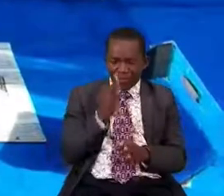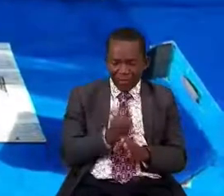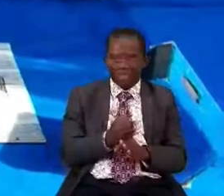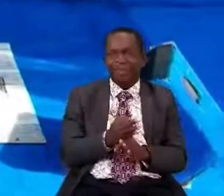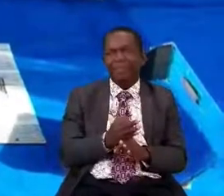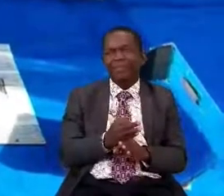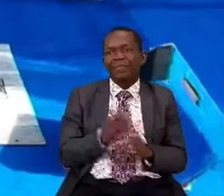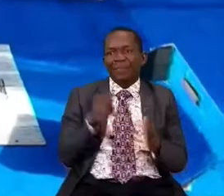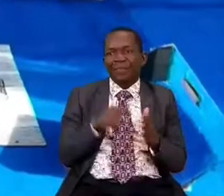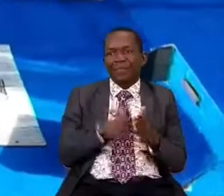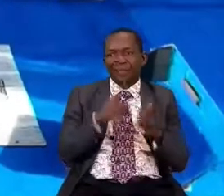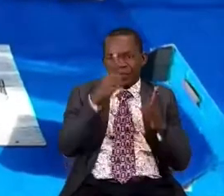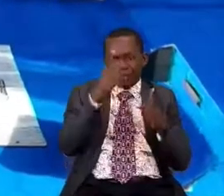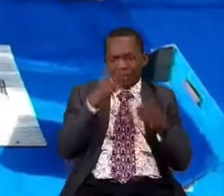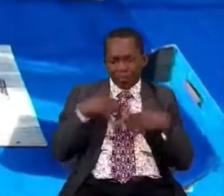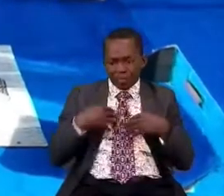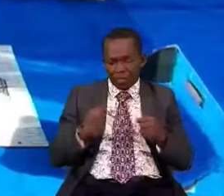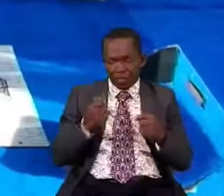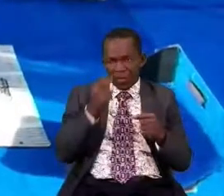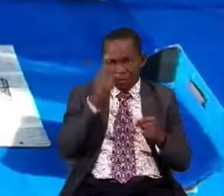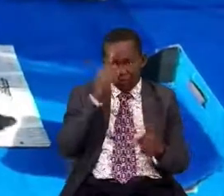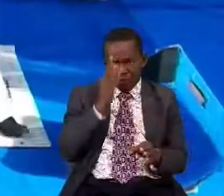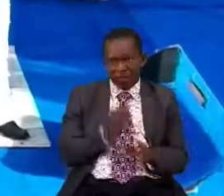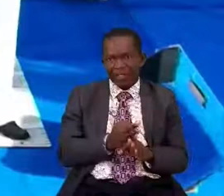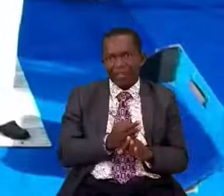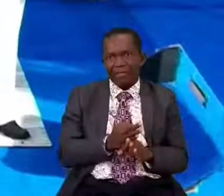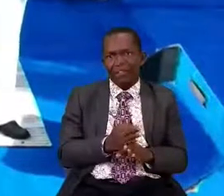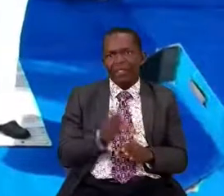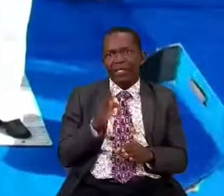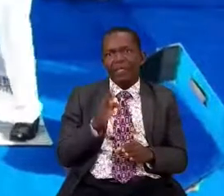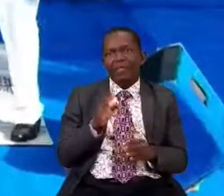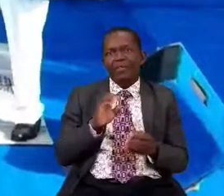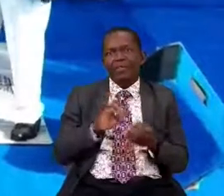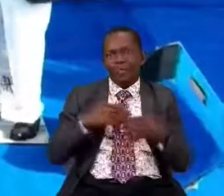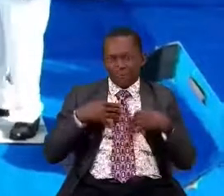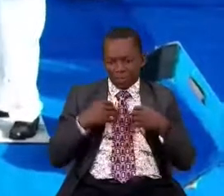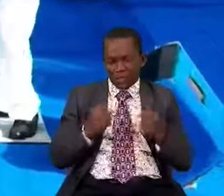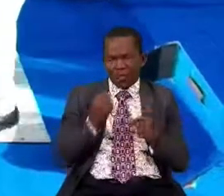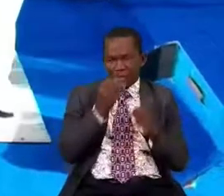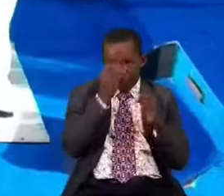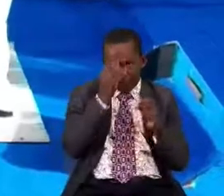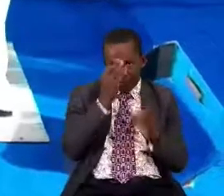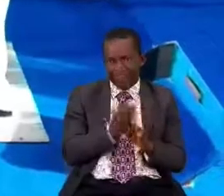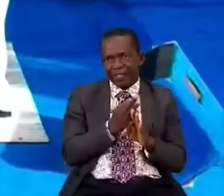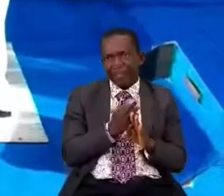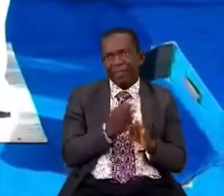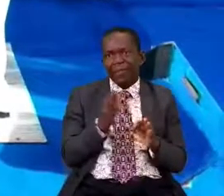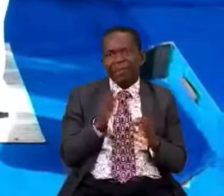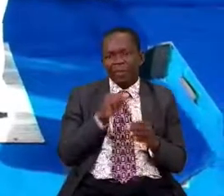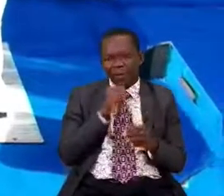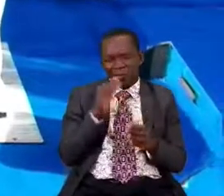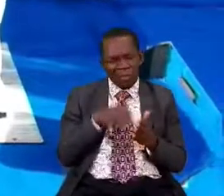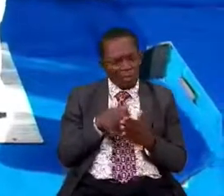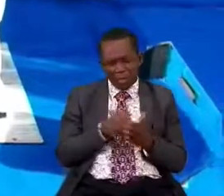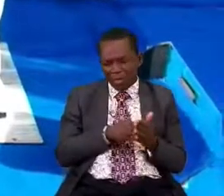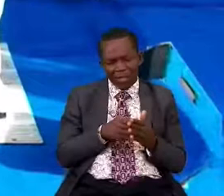fortifie-toi, la foi forte. Ce n'est pas une foi que le vent d'adversité peut souffler par-ci, par-là. Ce n'est pas une foi